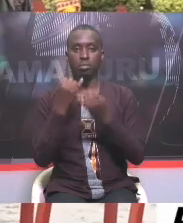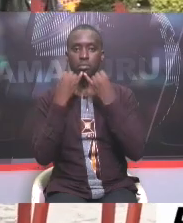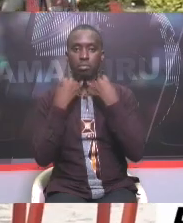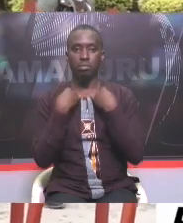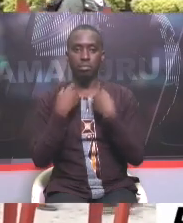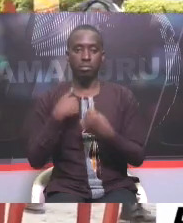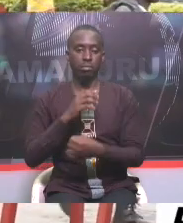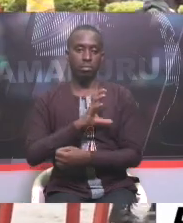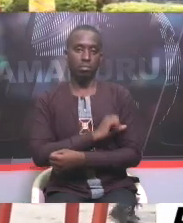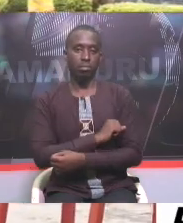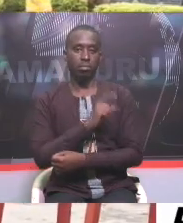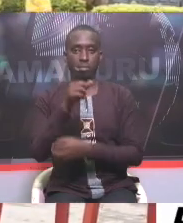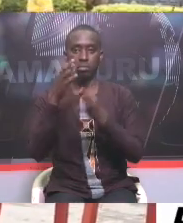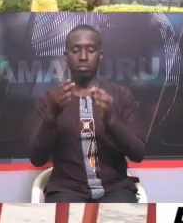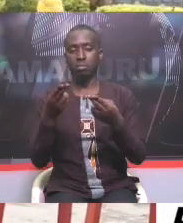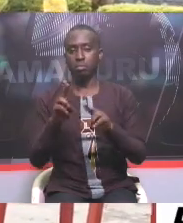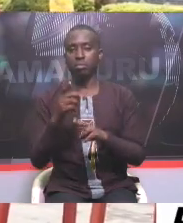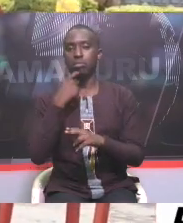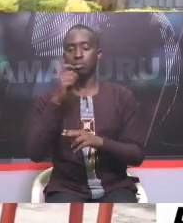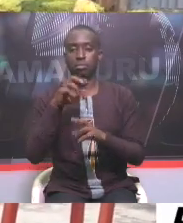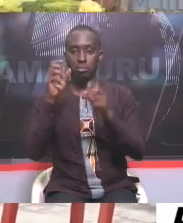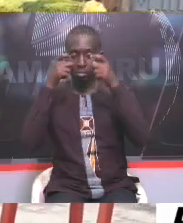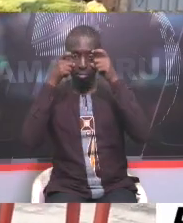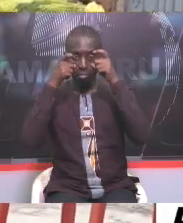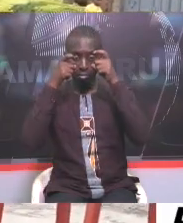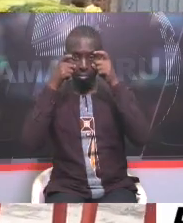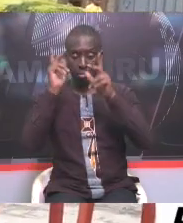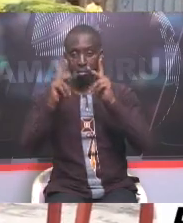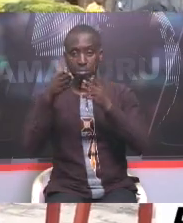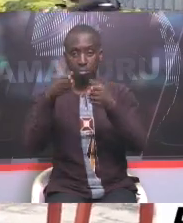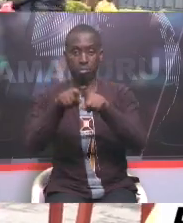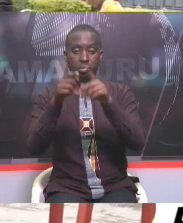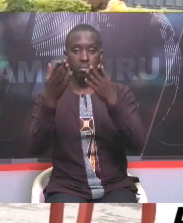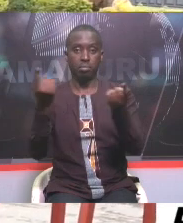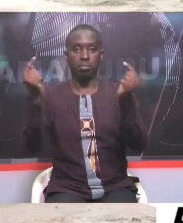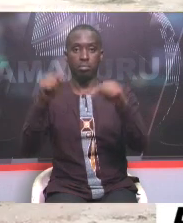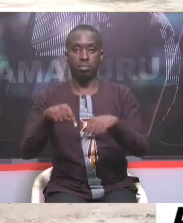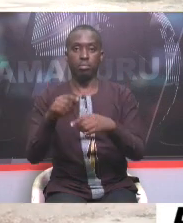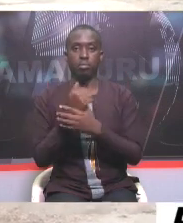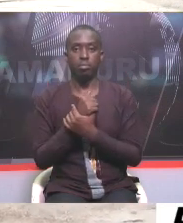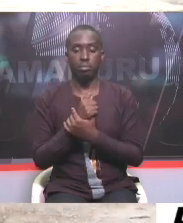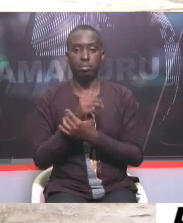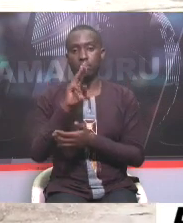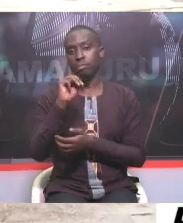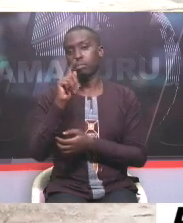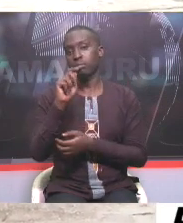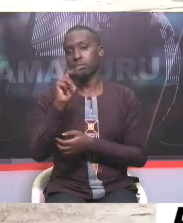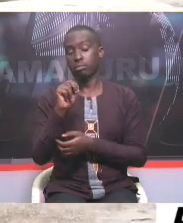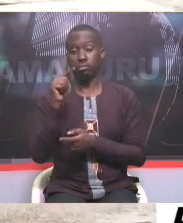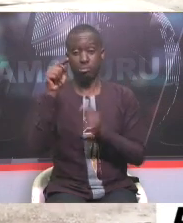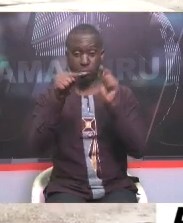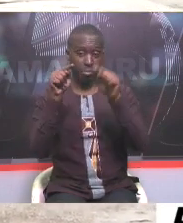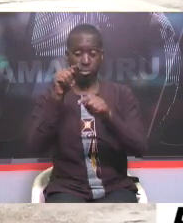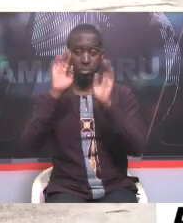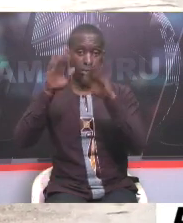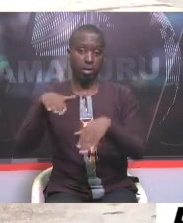ngo nihangane ngo ibyo bibaho ngo tugomba kuba maso ngo abamamye ngabo ngo barateye kompanyi ya MTN itungwa gatoki mu